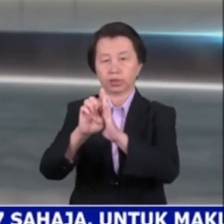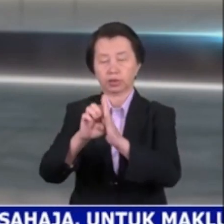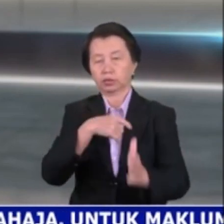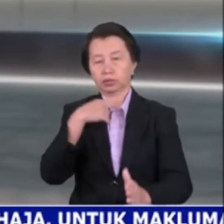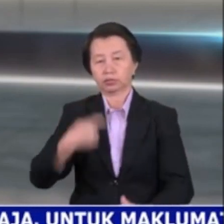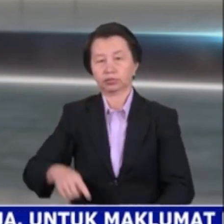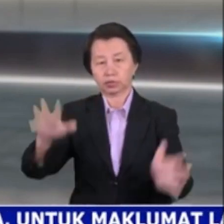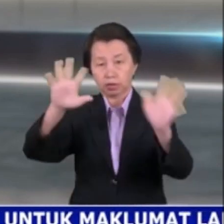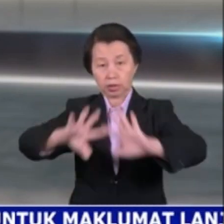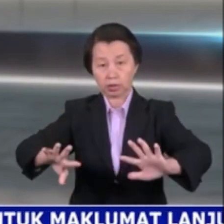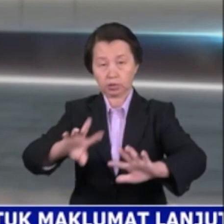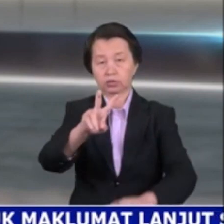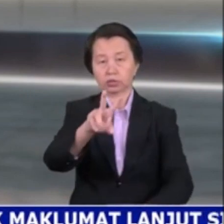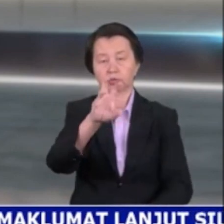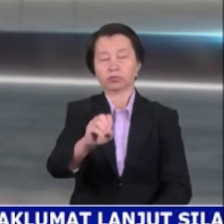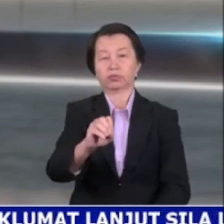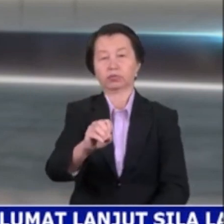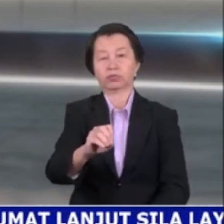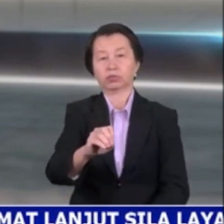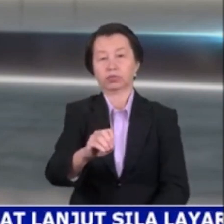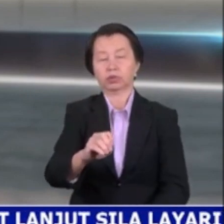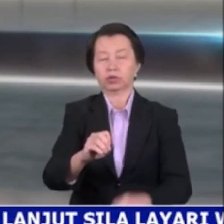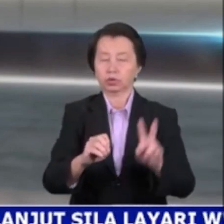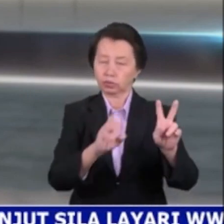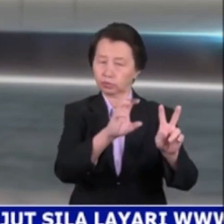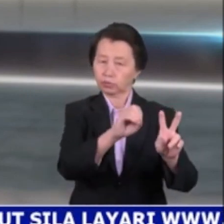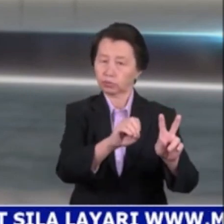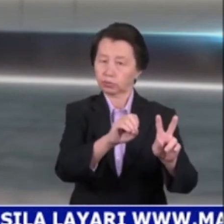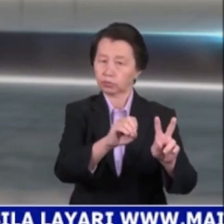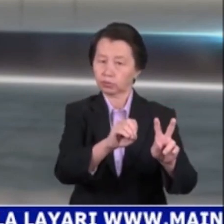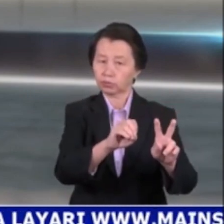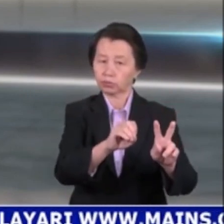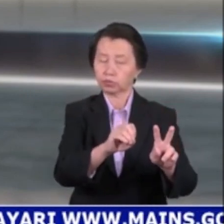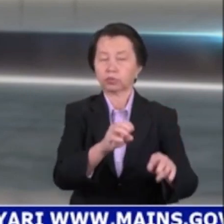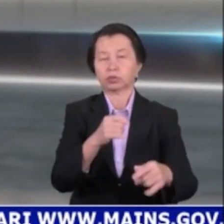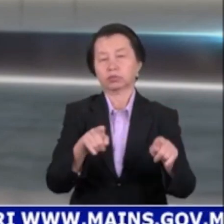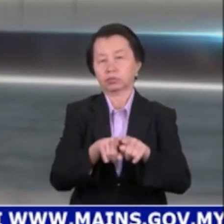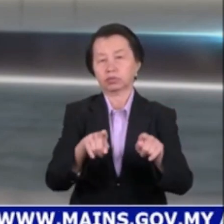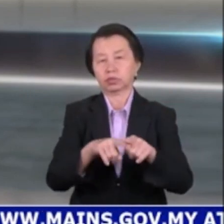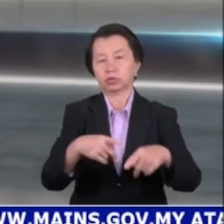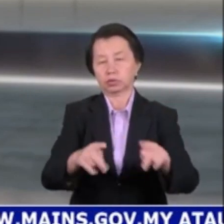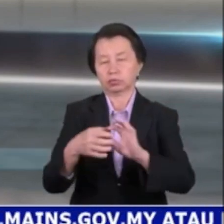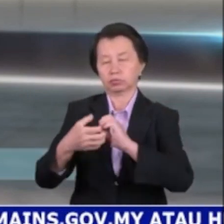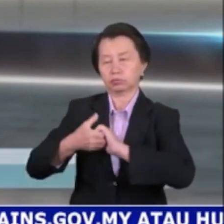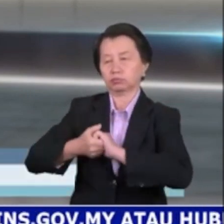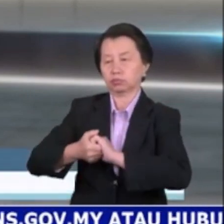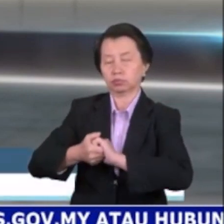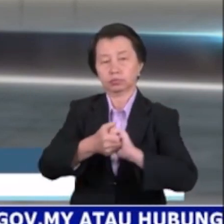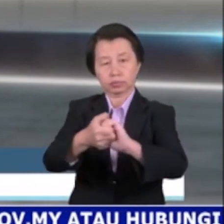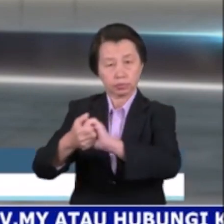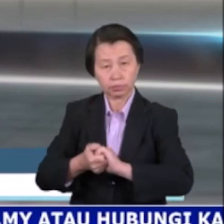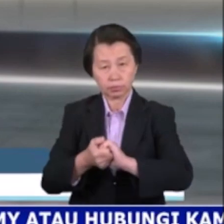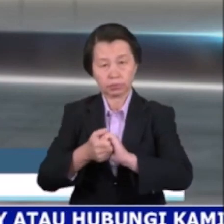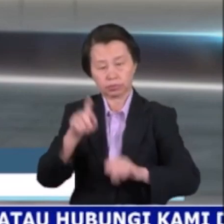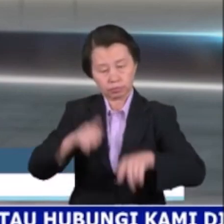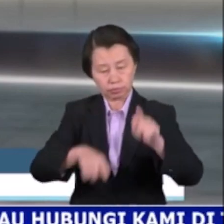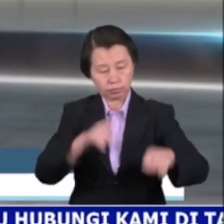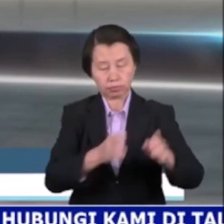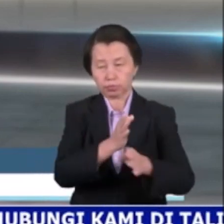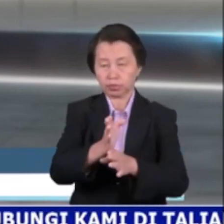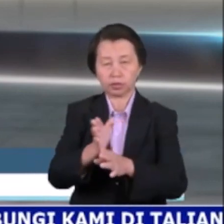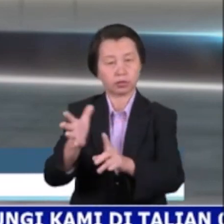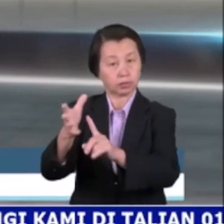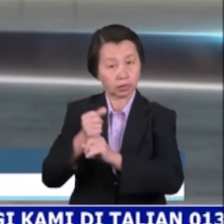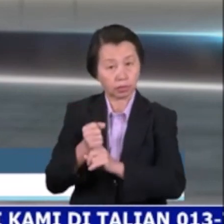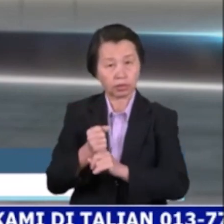China ASEAN ke-20, KAEXPO 2020 sebagai platform kesepakatan dan kerjasama dalam pelbagai bidang berjaya